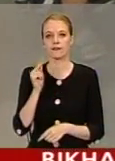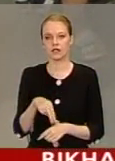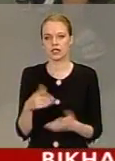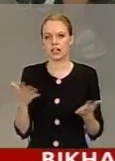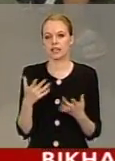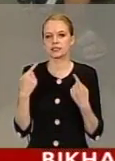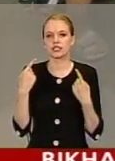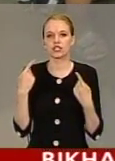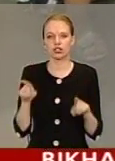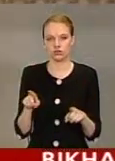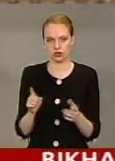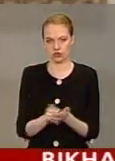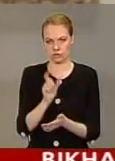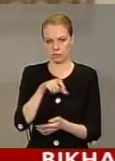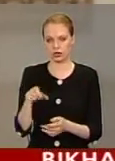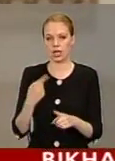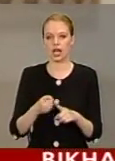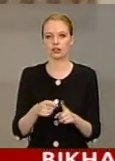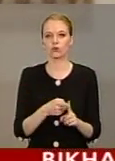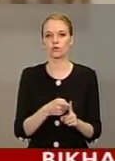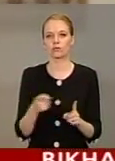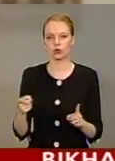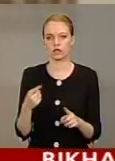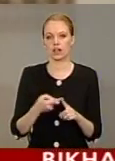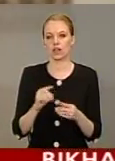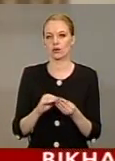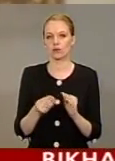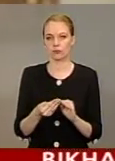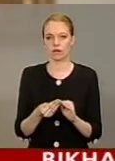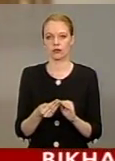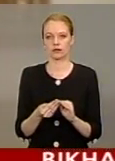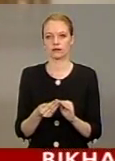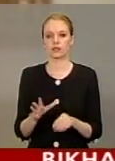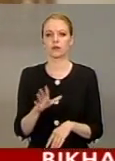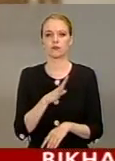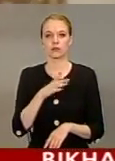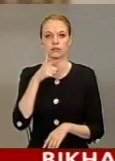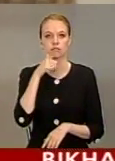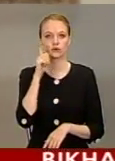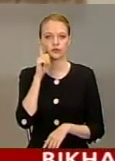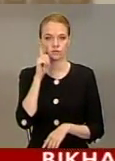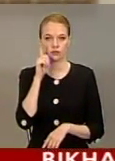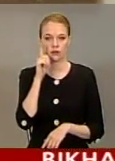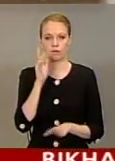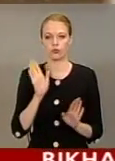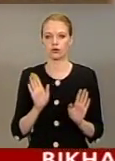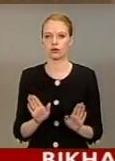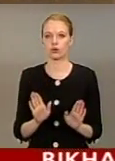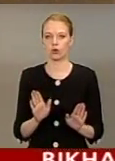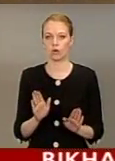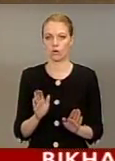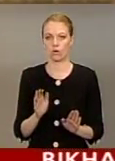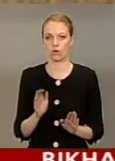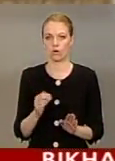якісь інші абстрактні посадовці. Цей процес регулювання проблеми був позавчора, тільки